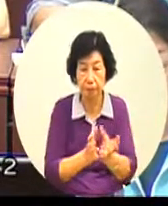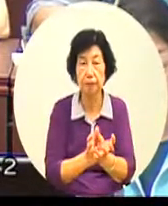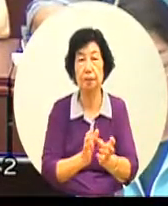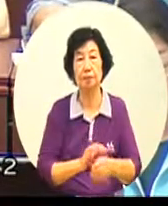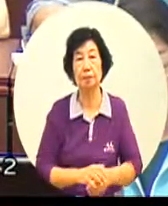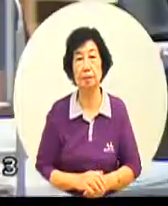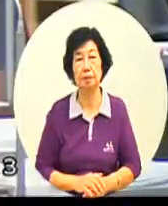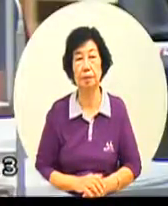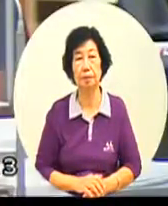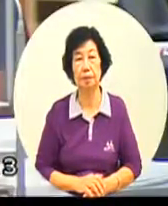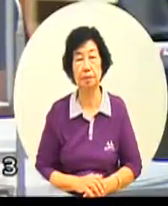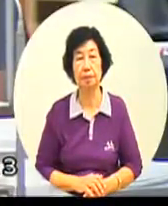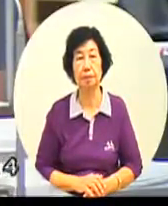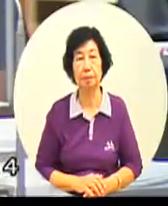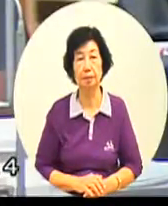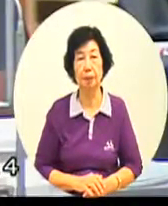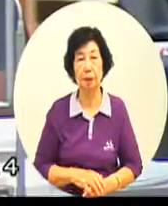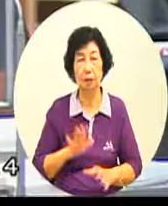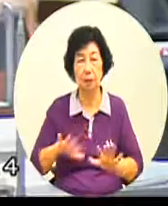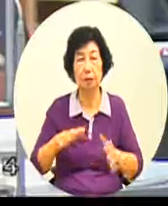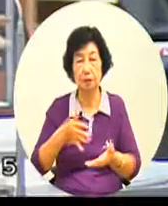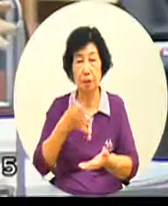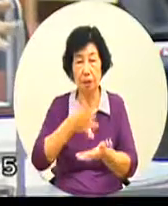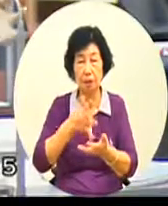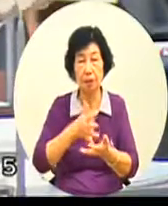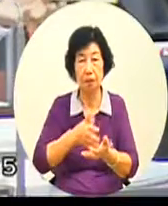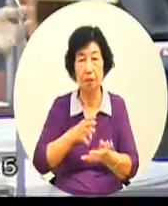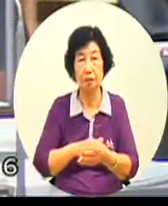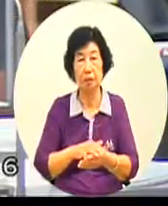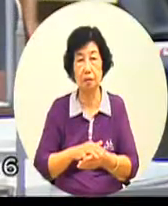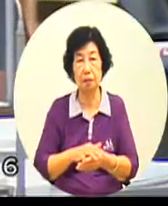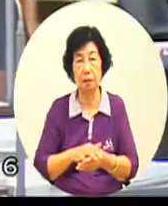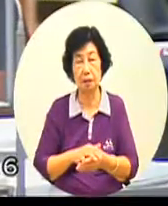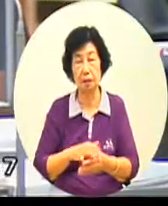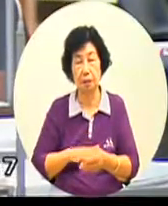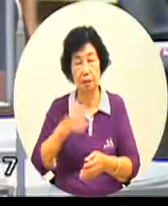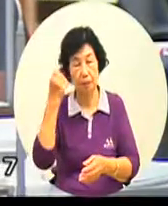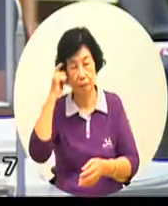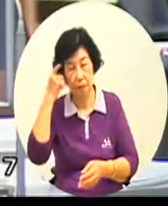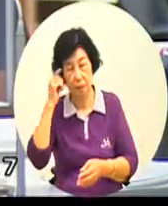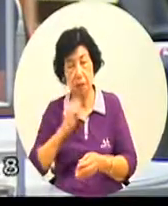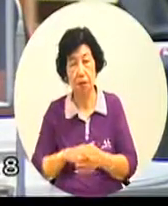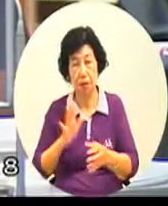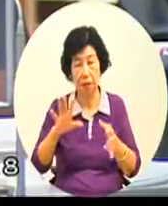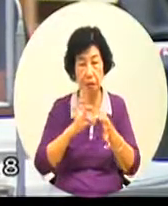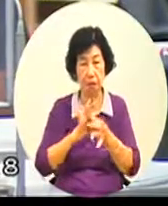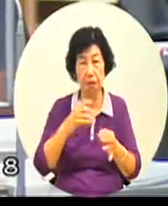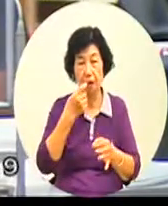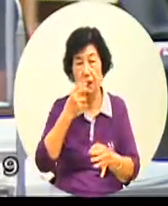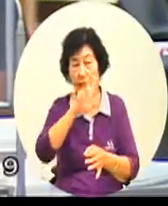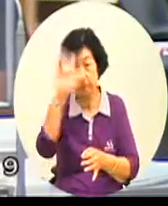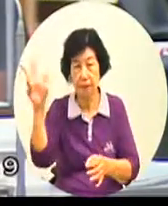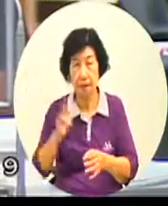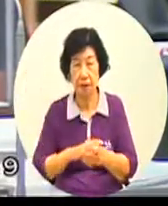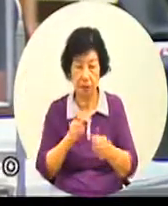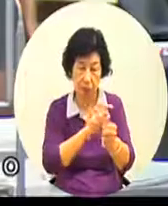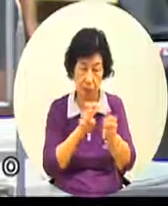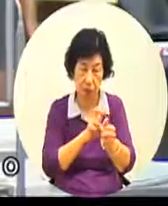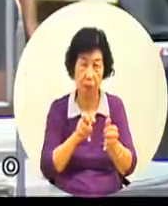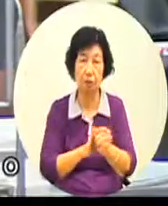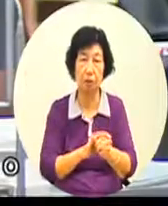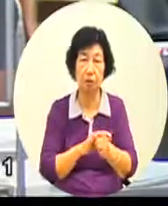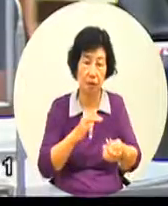跟你讲的这个用意就是在这里哈，有关日间照护的这个部分啊哈，一般都是有比较有医疗跟